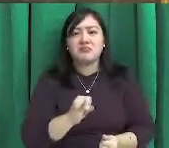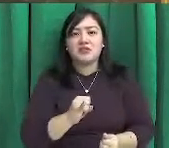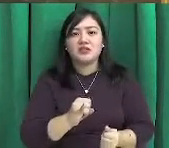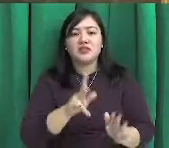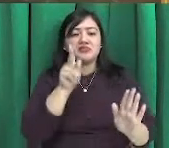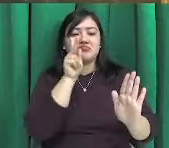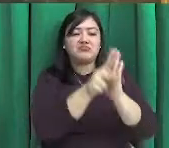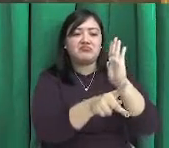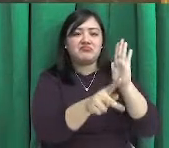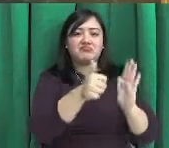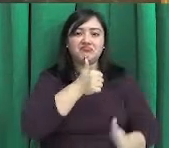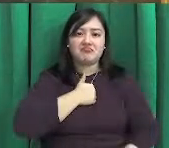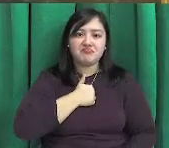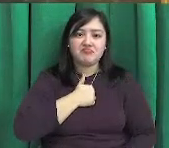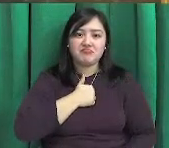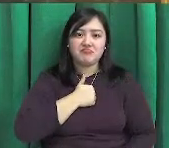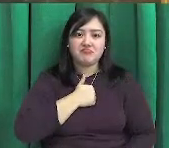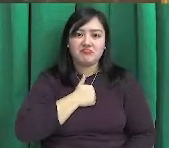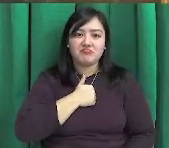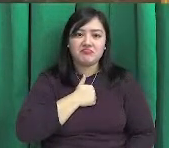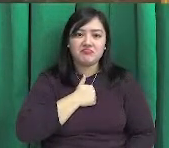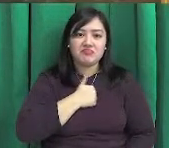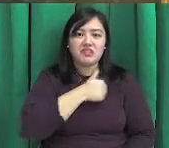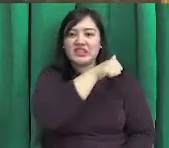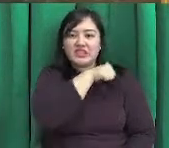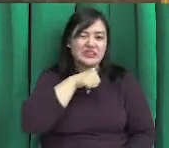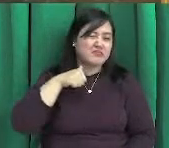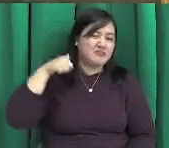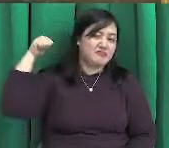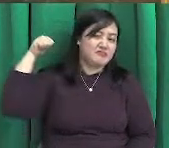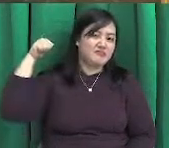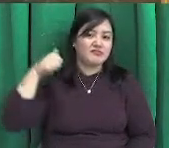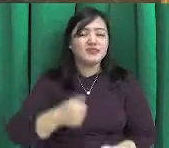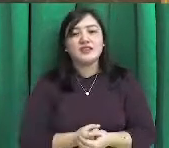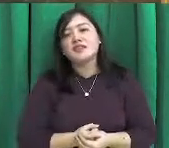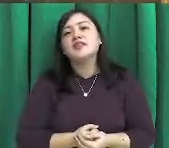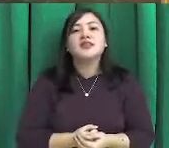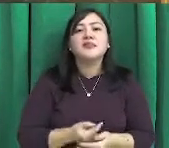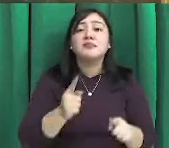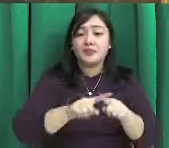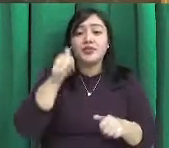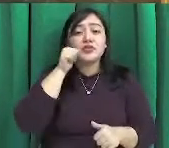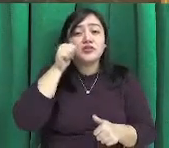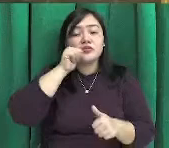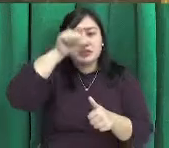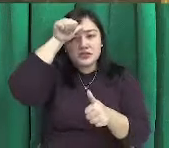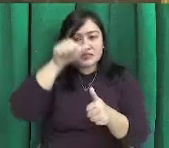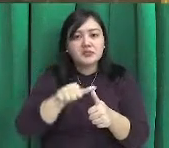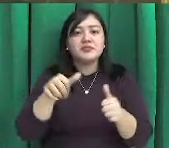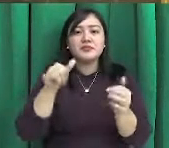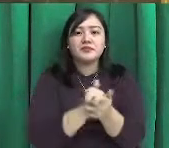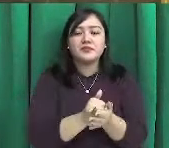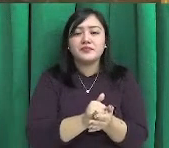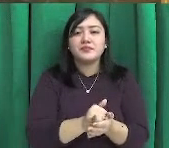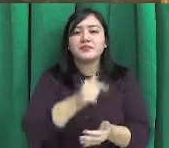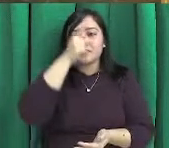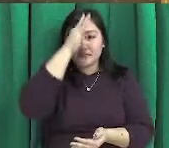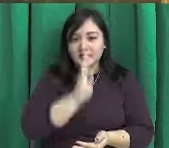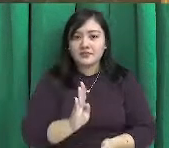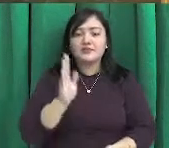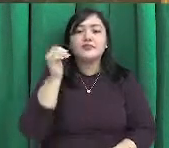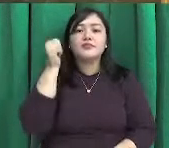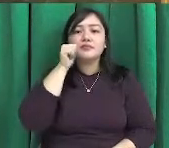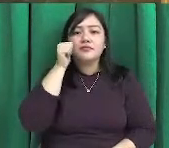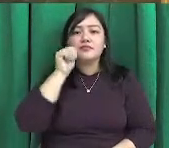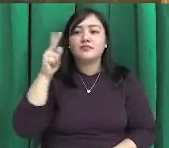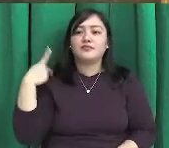Pero may paraan ang Diyos, mga kapatid. No? Hindi man tayo exempted sa pain ng mundong ito.